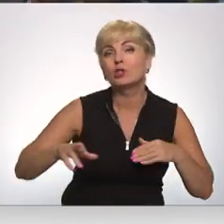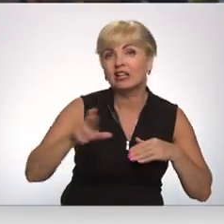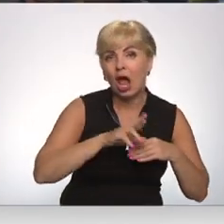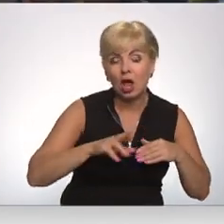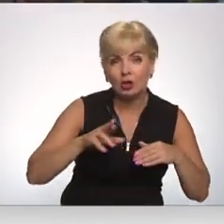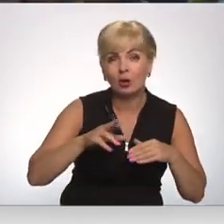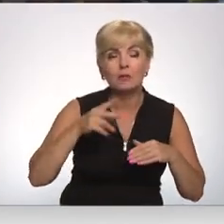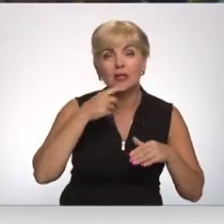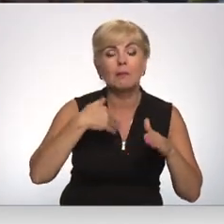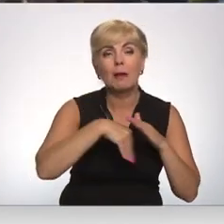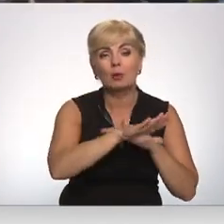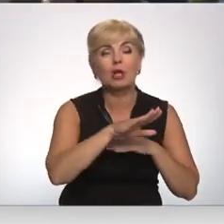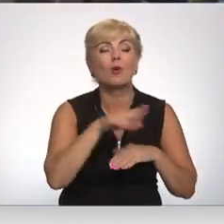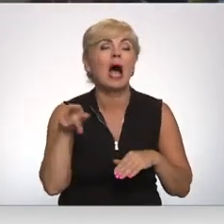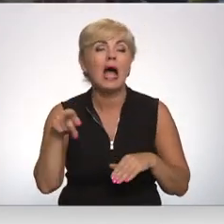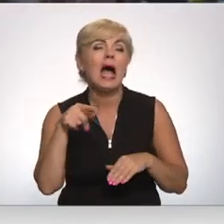rāvās prom no Kremļa važām.